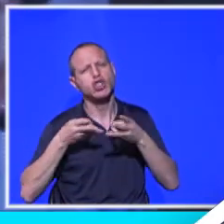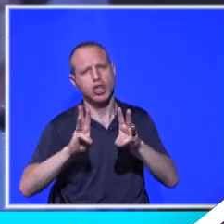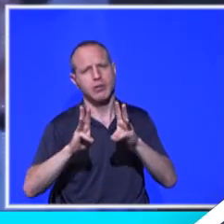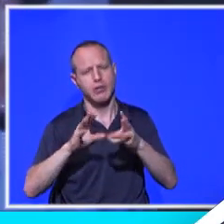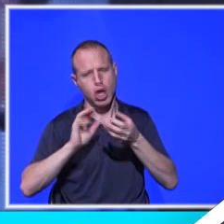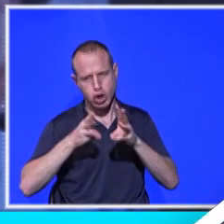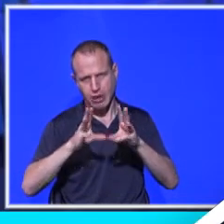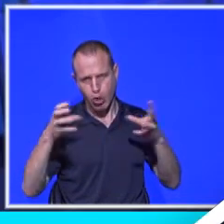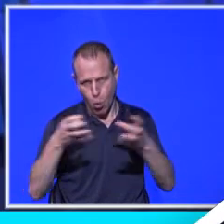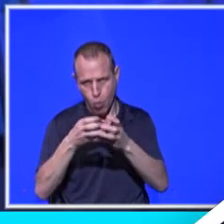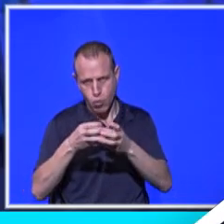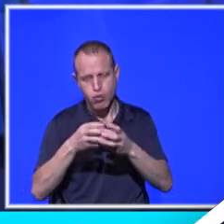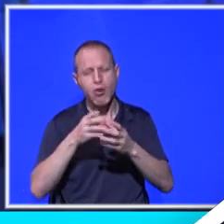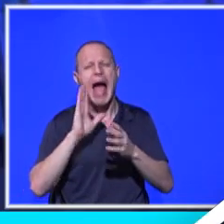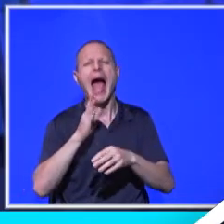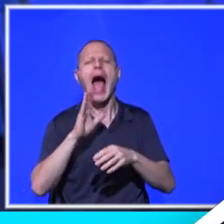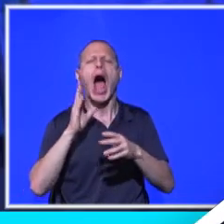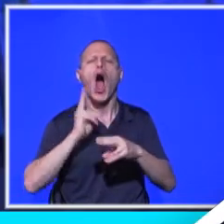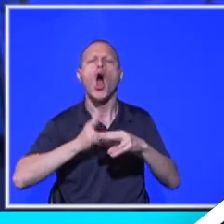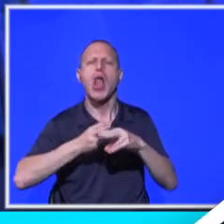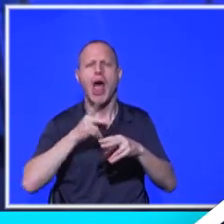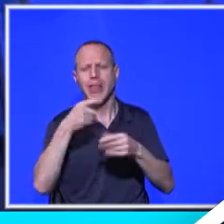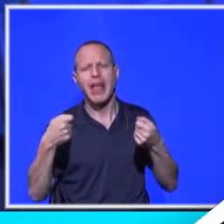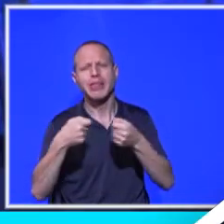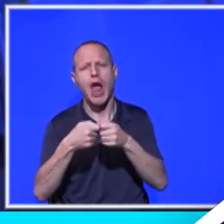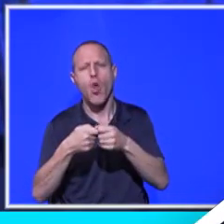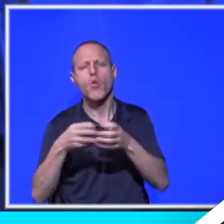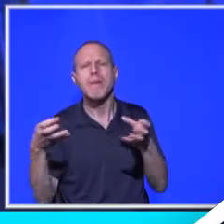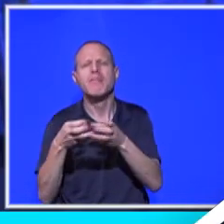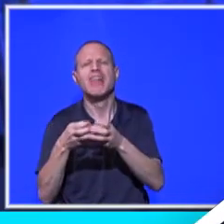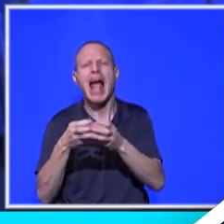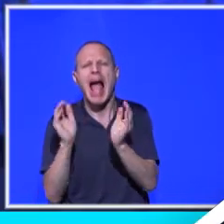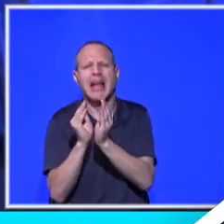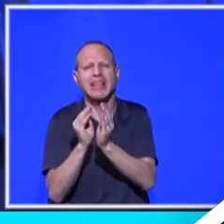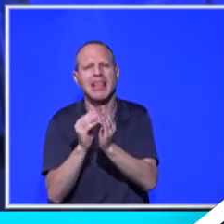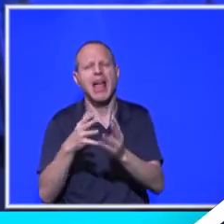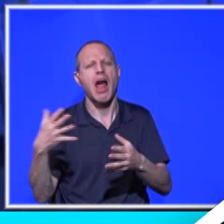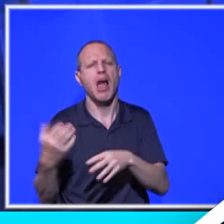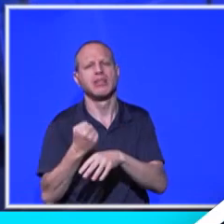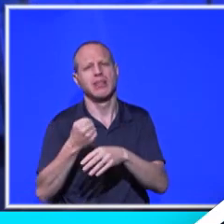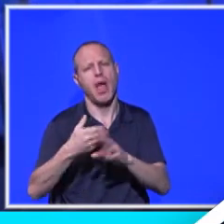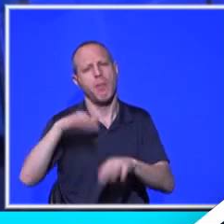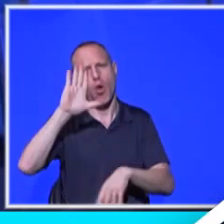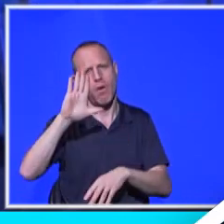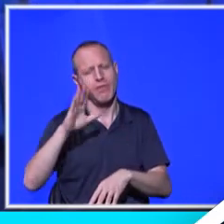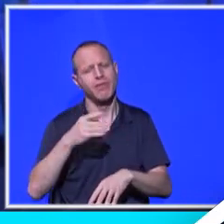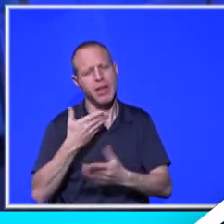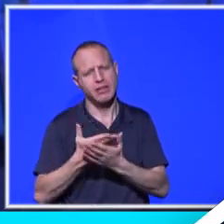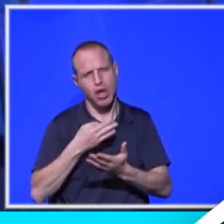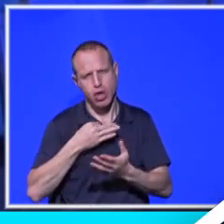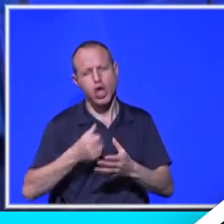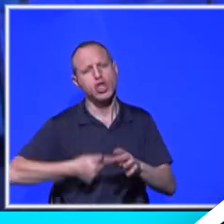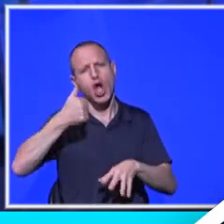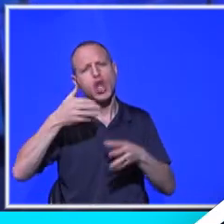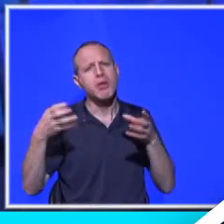שאתה בעצם, אתה תלוי במפלגה קטנה כדי להשיג את הרוב המיוחל. וההצעה שלי בעניין הזה היא שראש המפלגה